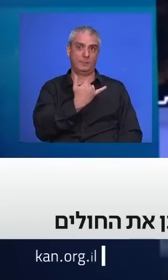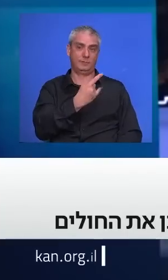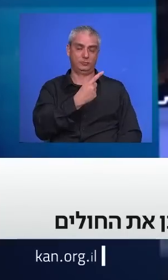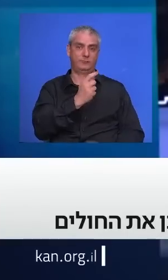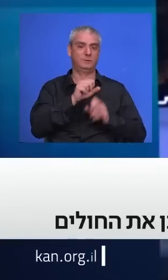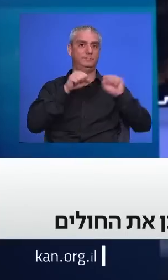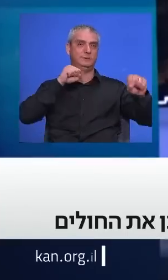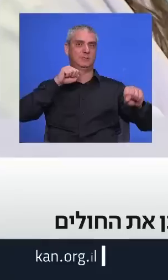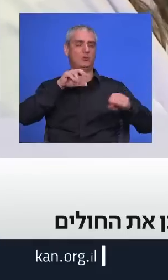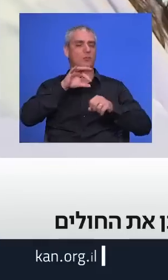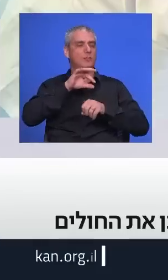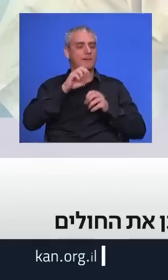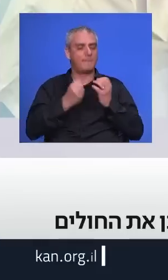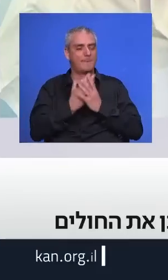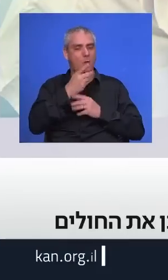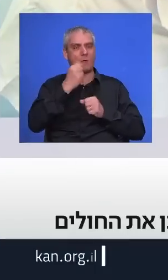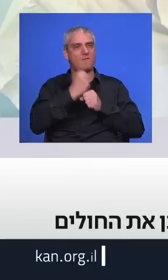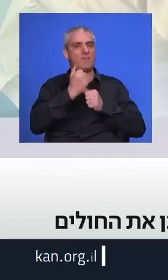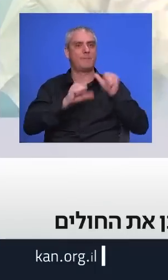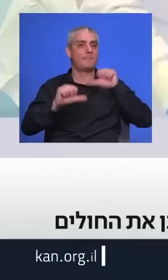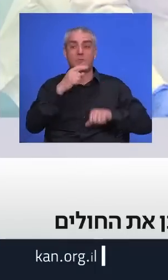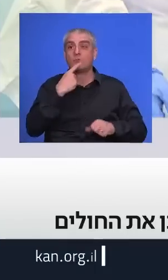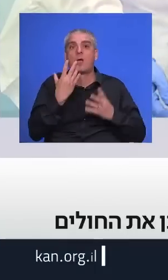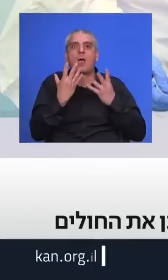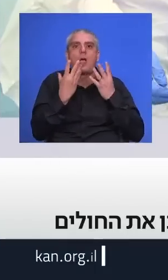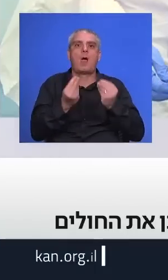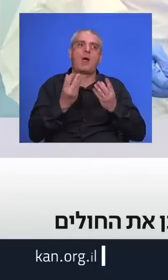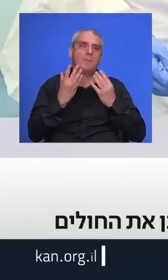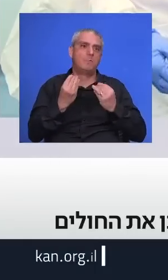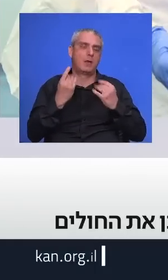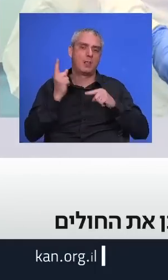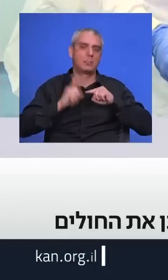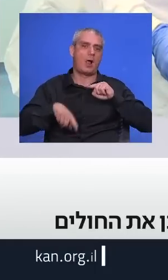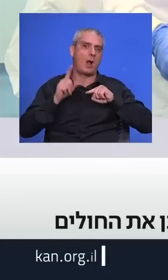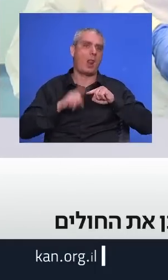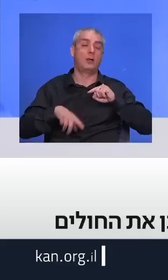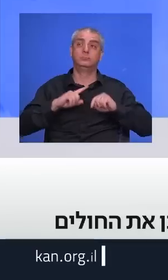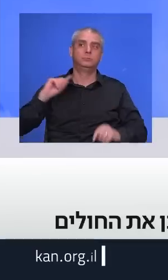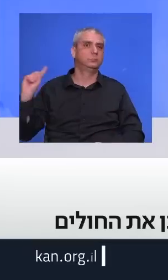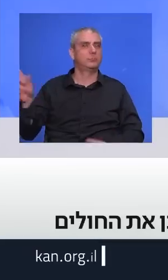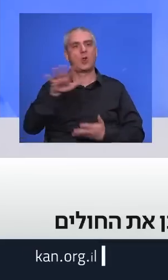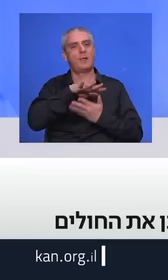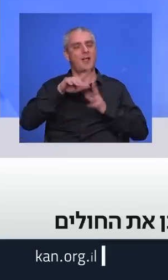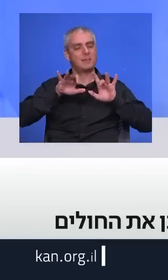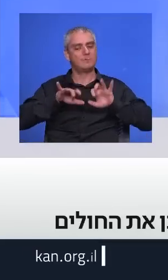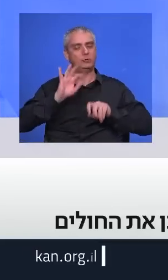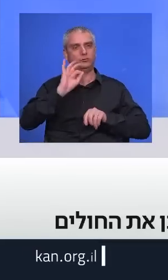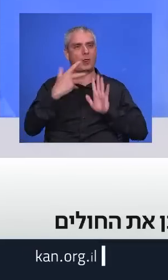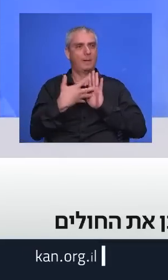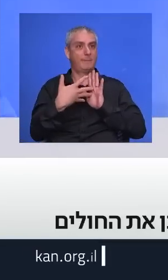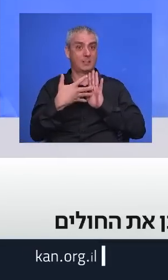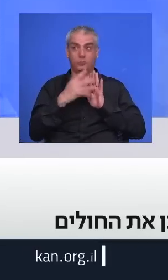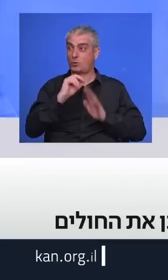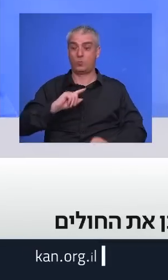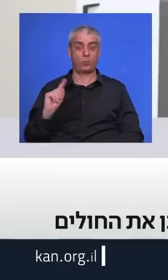בהסתדרות המיקרוביולוגים ועובדי המעבדות, הם אומרים שיש הרבה מאוד תקלות בכל מערכת המחשוב של הבדיקות של